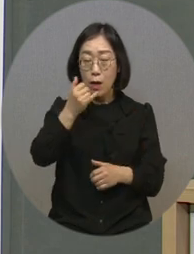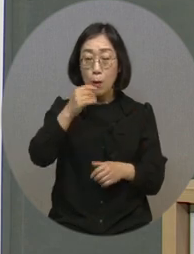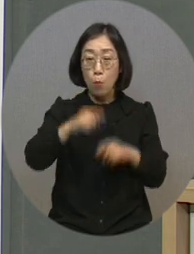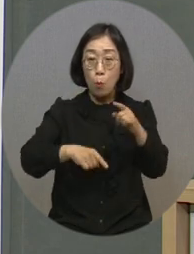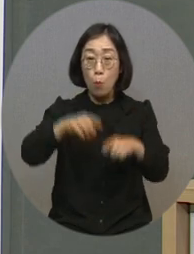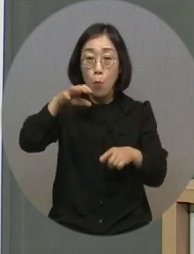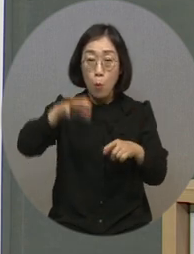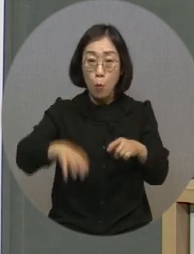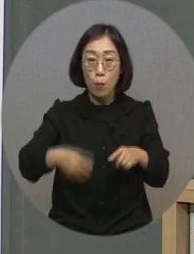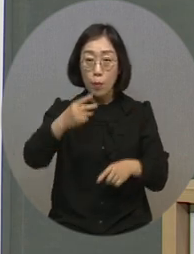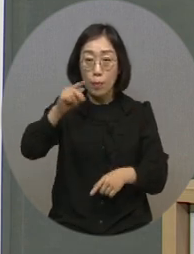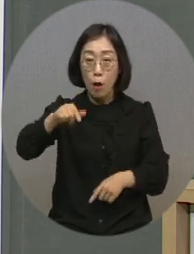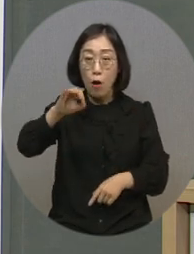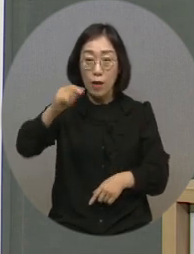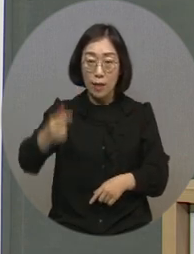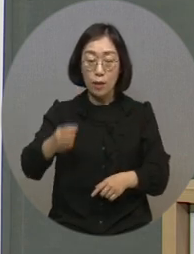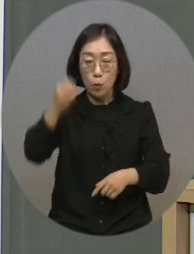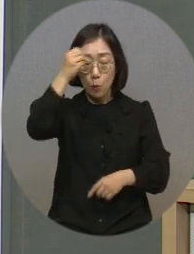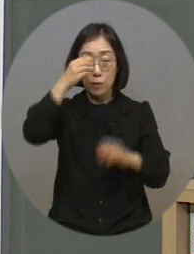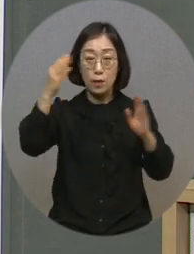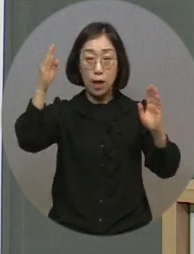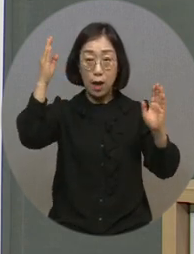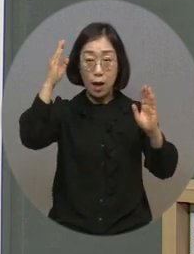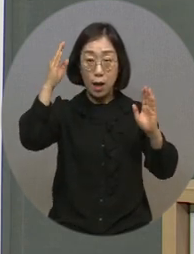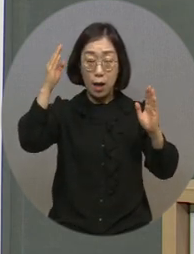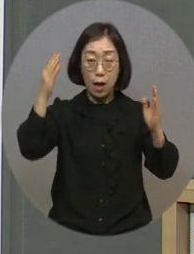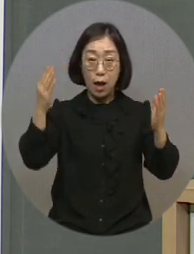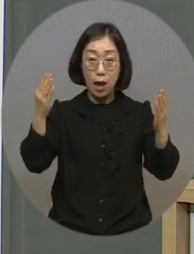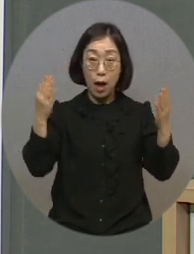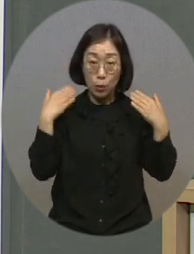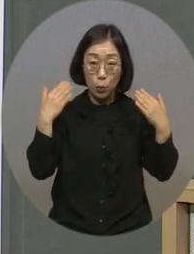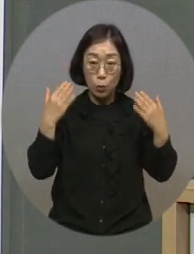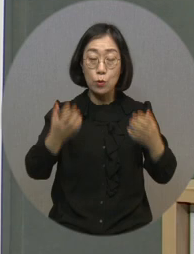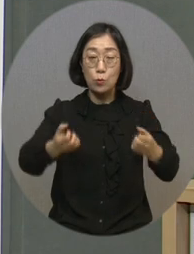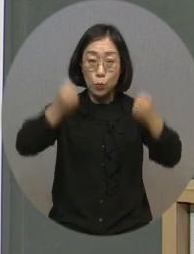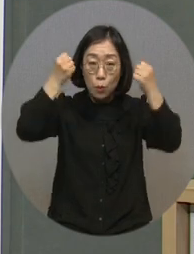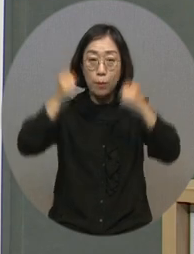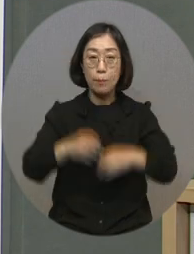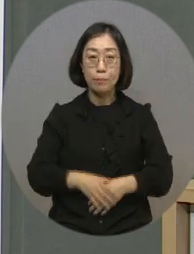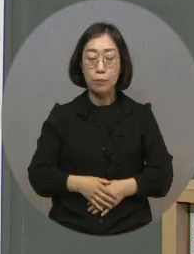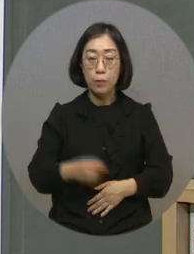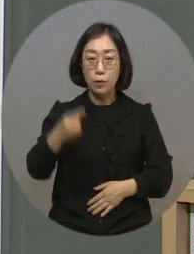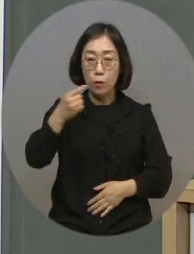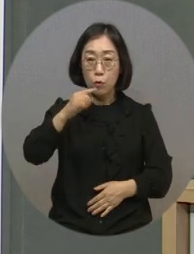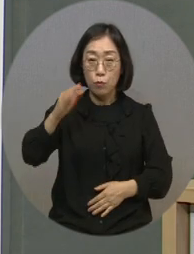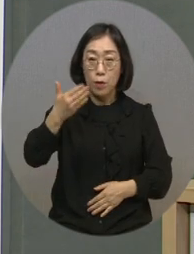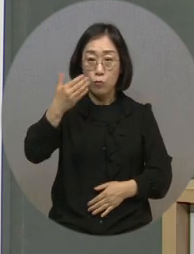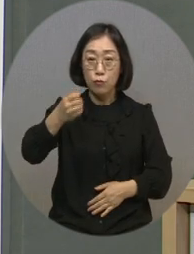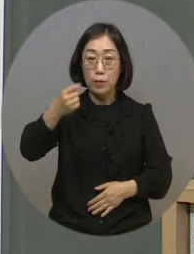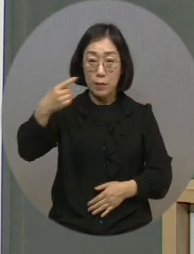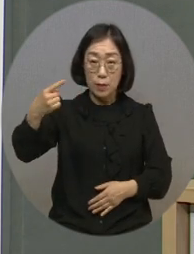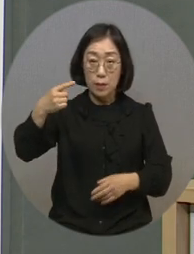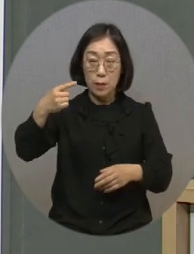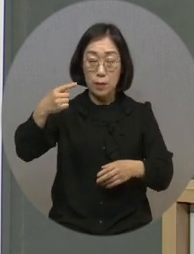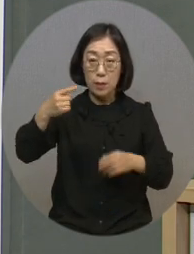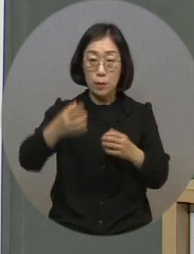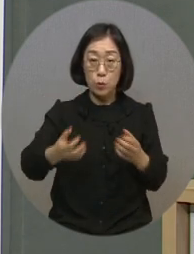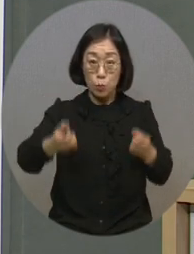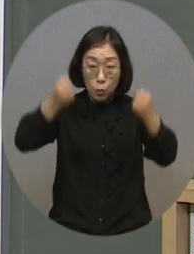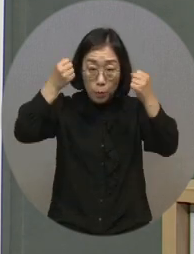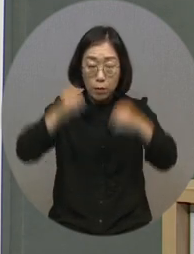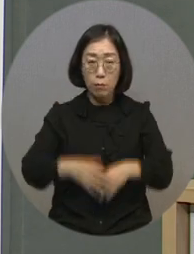덕인고등학교를 1991년도에 나오셨는데 그 덕인고등학교 교과를